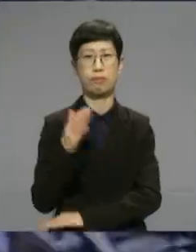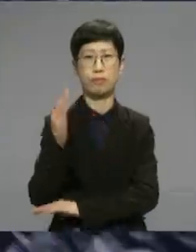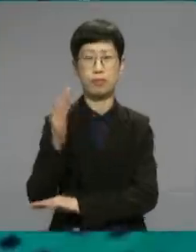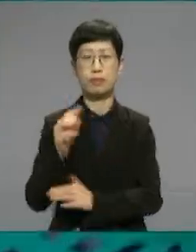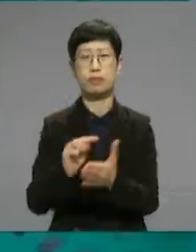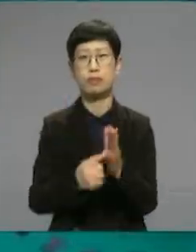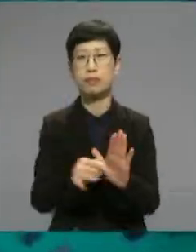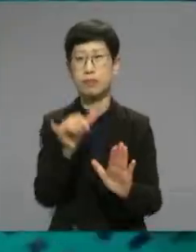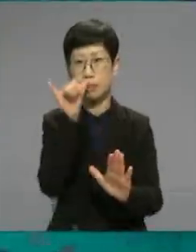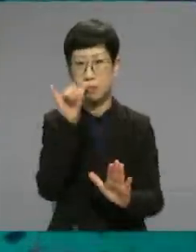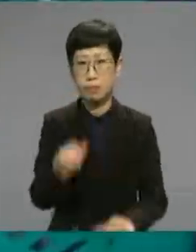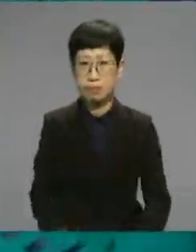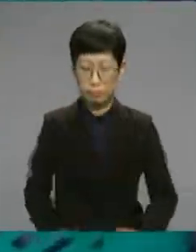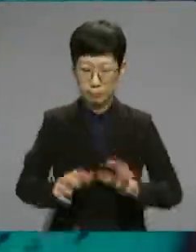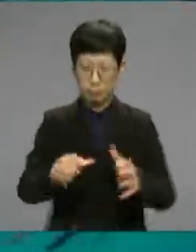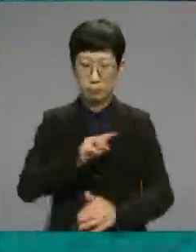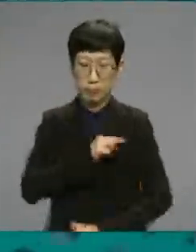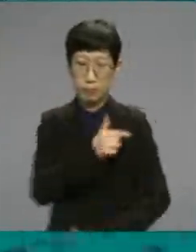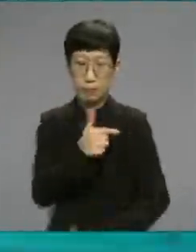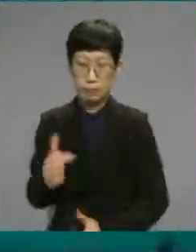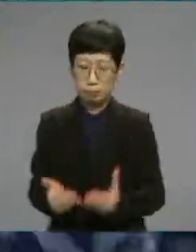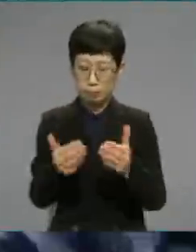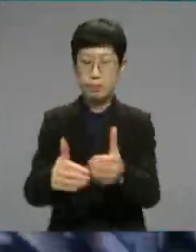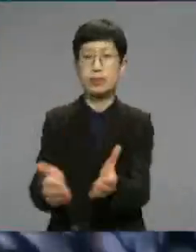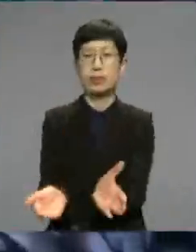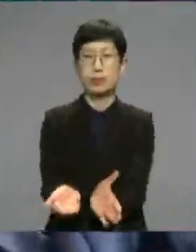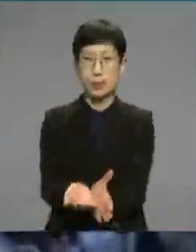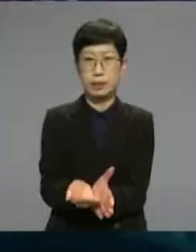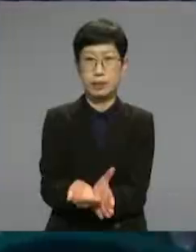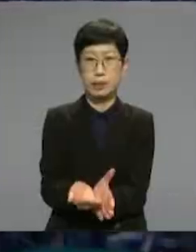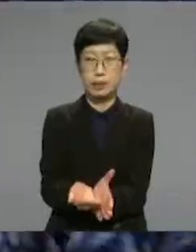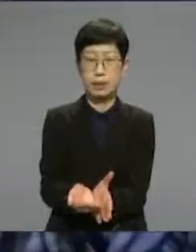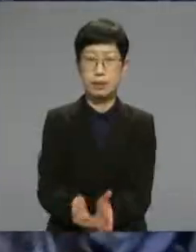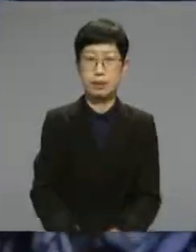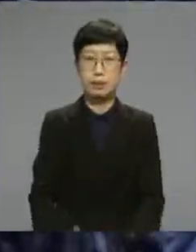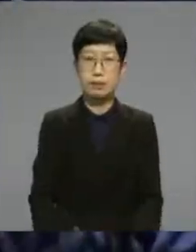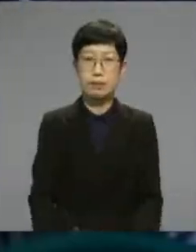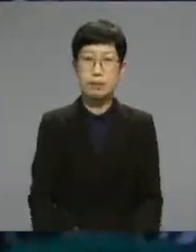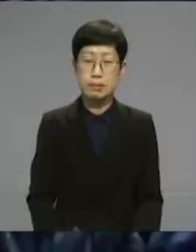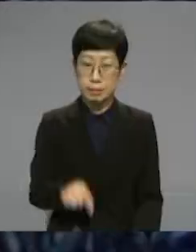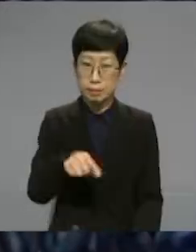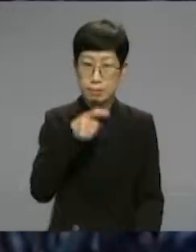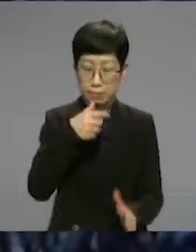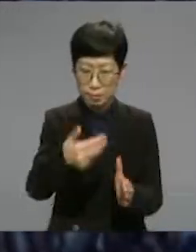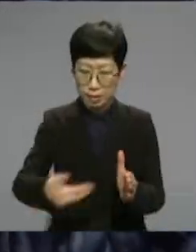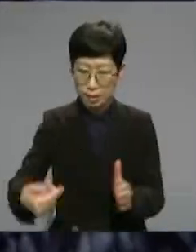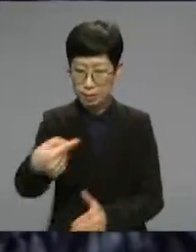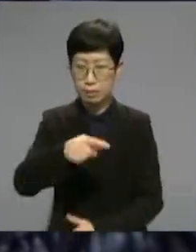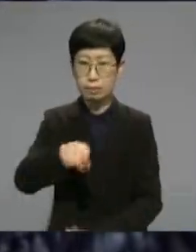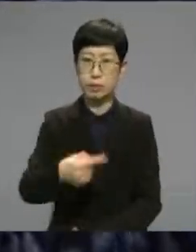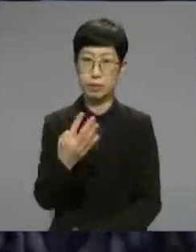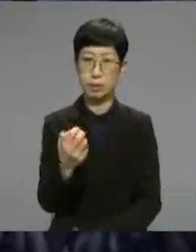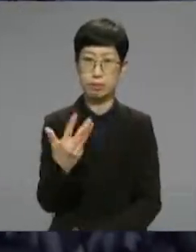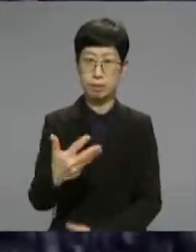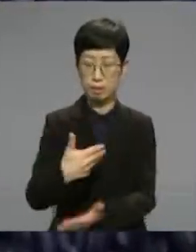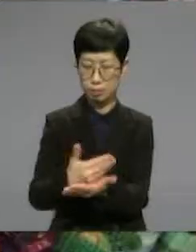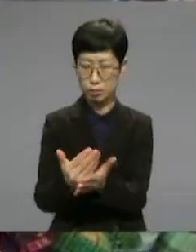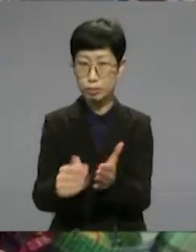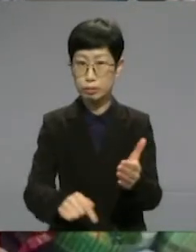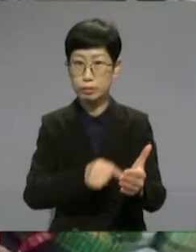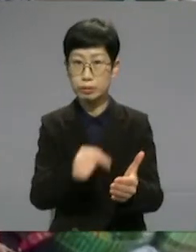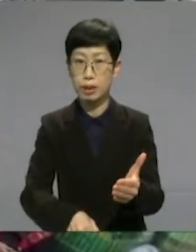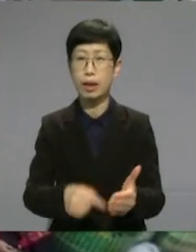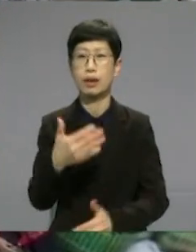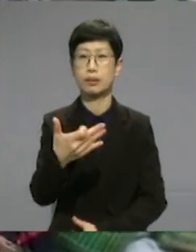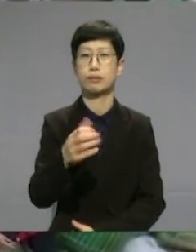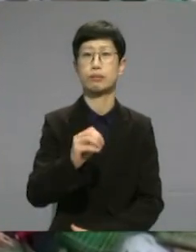나왔습니다 세계 최대 비영리 환경 단체 세계 자연 기금은 매혼 강의 118개 어전 가운데 최소